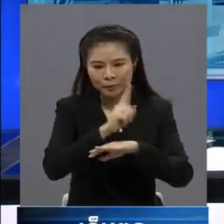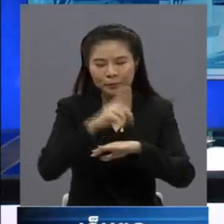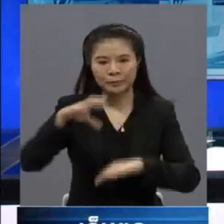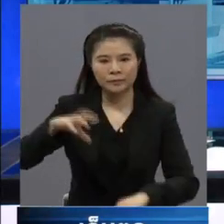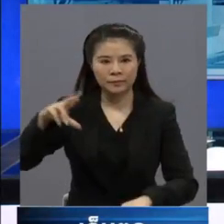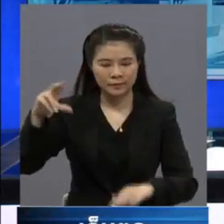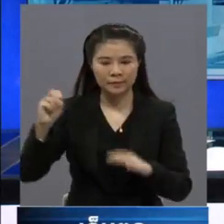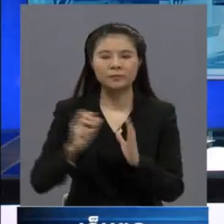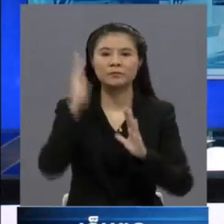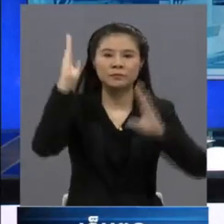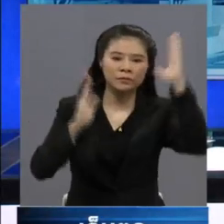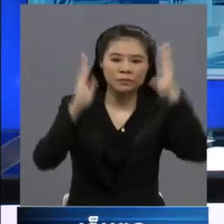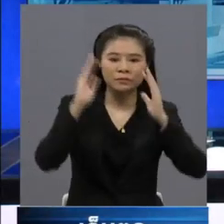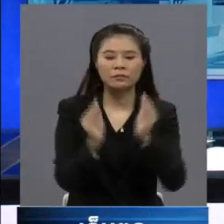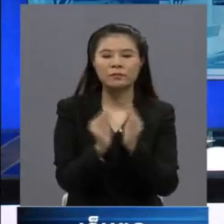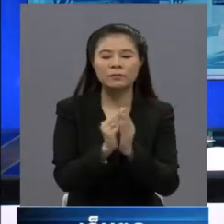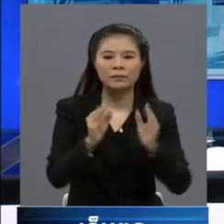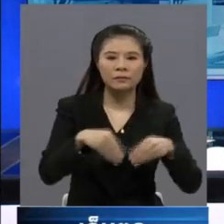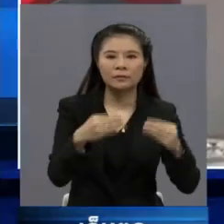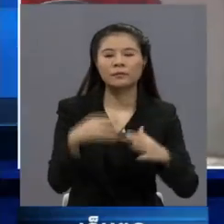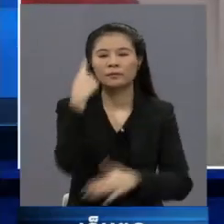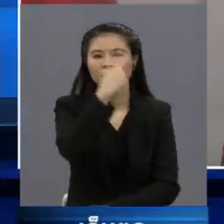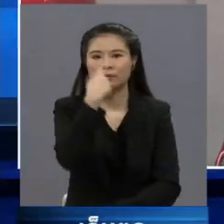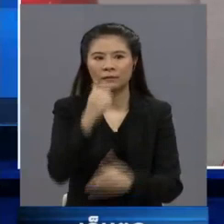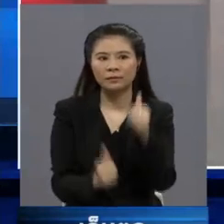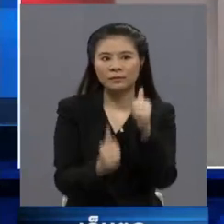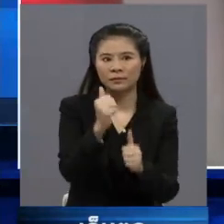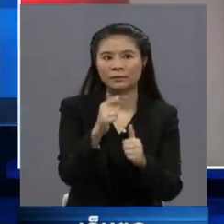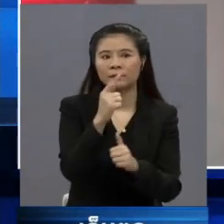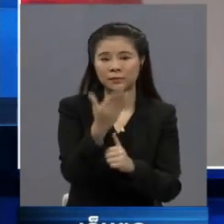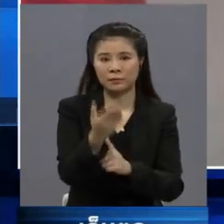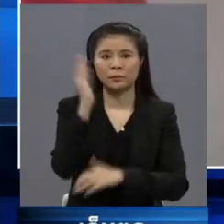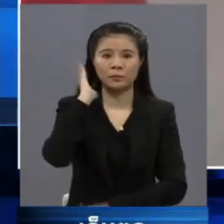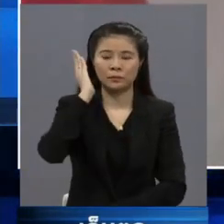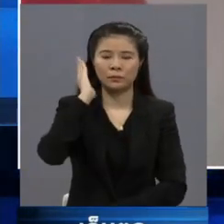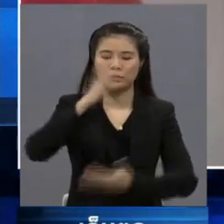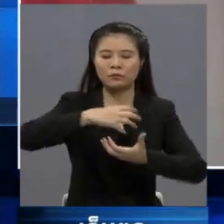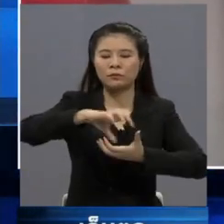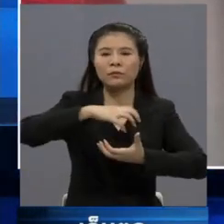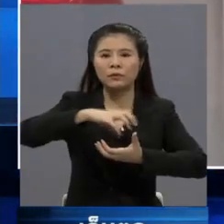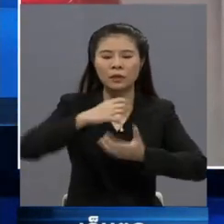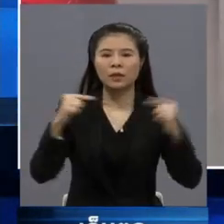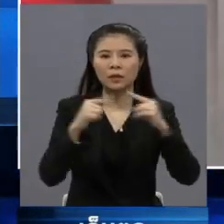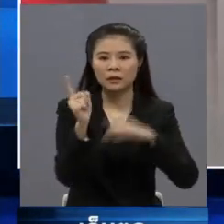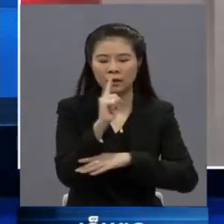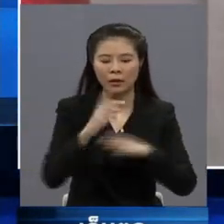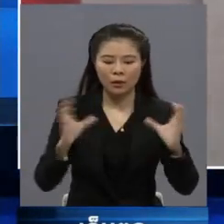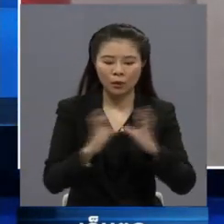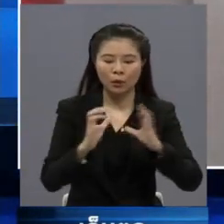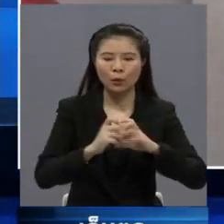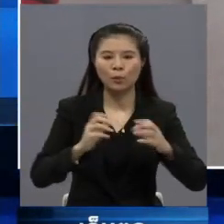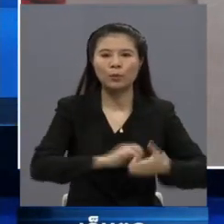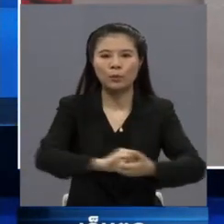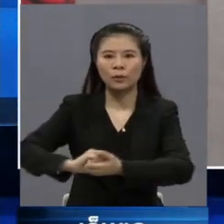ไกลคุณชัยธวัฒน์ตุลาธนเองก็ออกมาเน้นย้ำในเรื่องนี้นะครับก่อนที่สองพรรคจะไปคุยกันอ่ะว่าตอนเนี้ยเหล่าบรรดาพรรคร่วมยังคงเหนียว